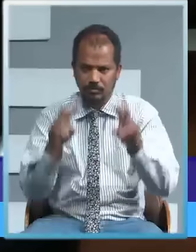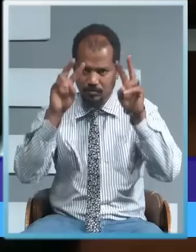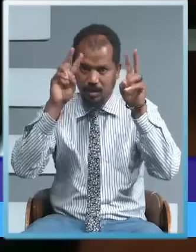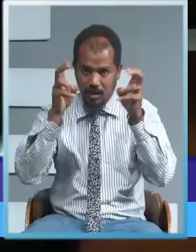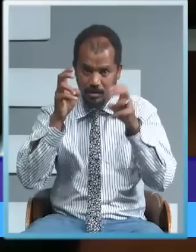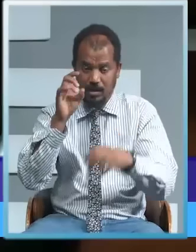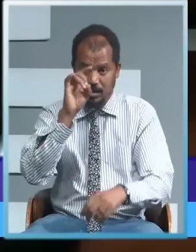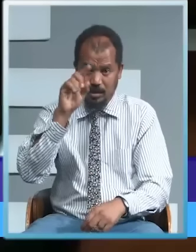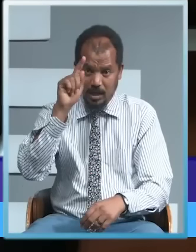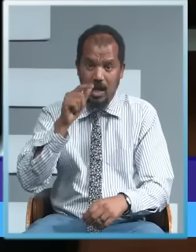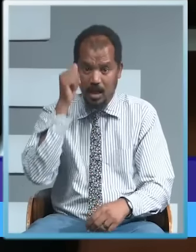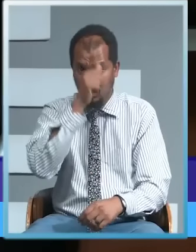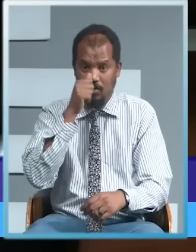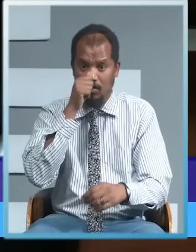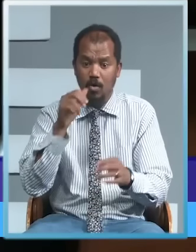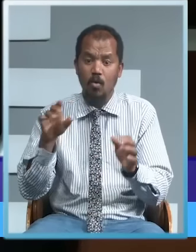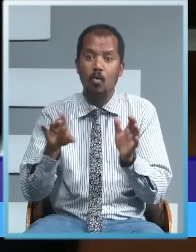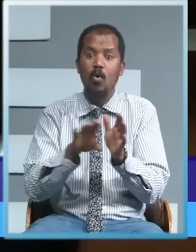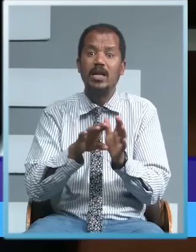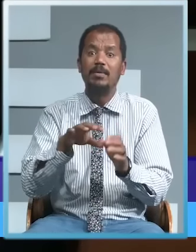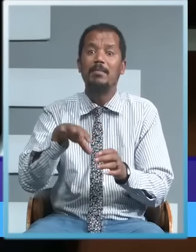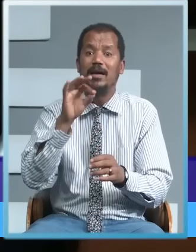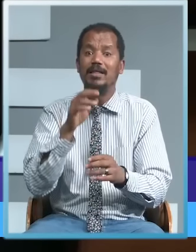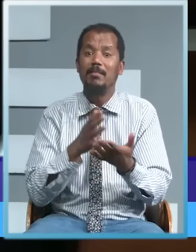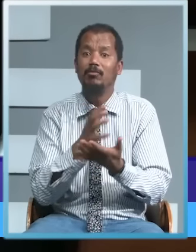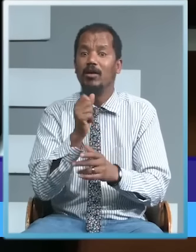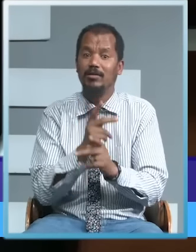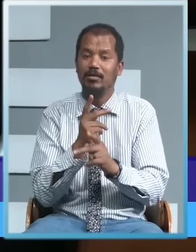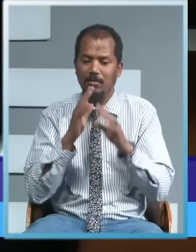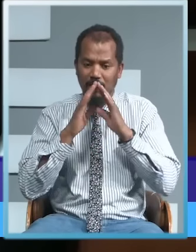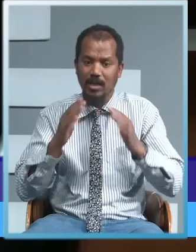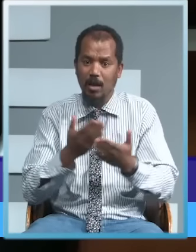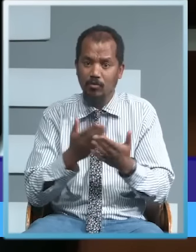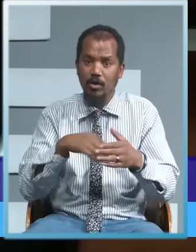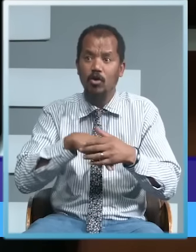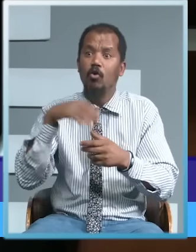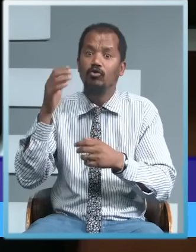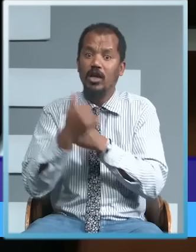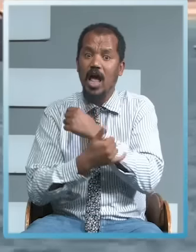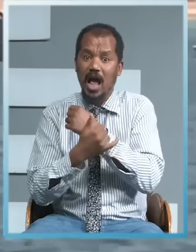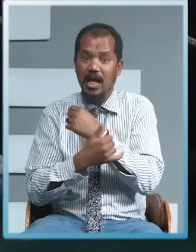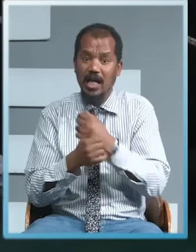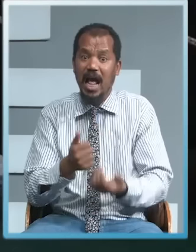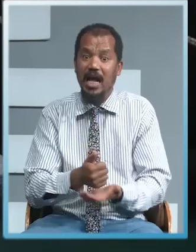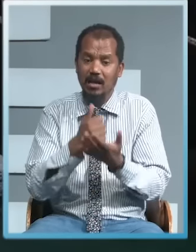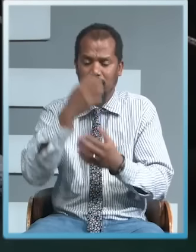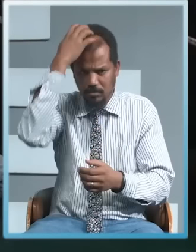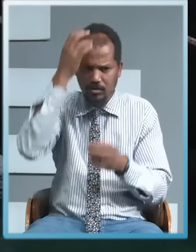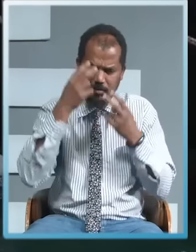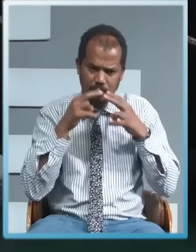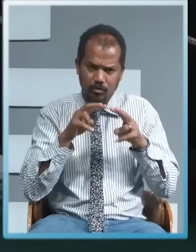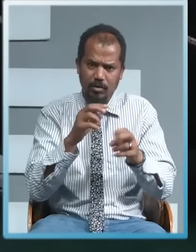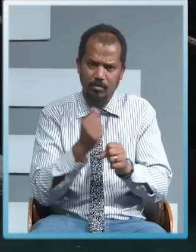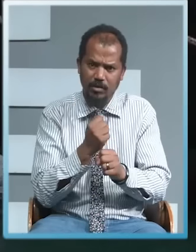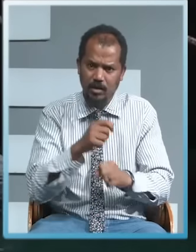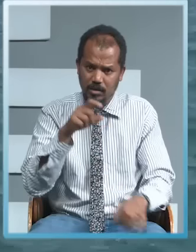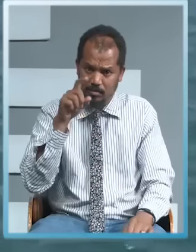አርእስተ ዜና ኢትዮጵያ ወደብ ማግኘት መብቷን ሊጠበቅ በሰላም ጉዳይ የውጭ ሀገር አጋርነት መንግስት በትኩረት